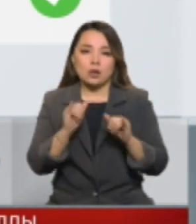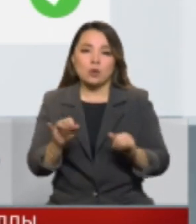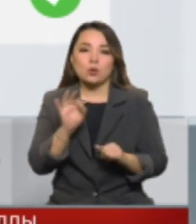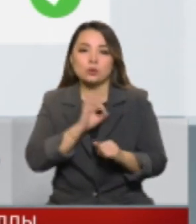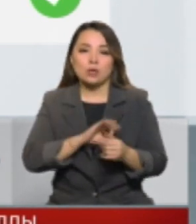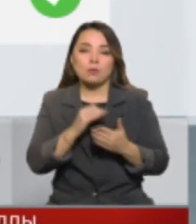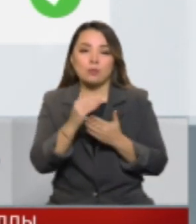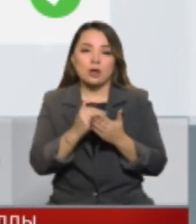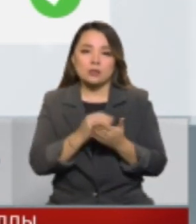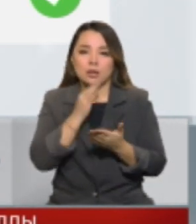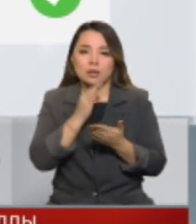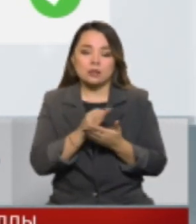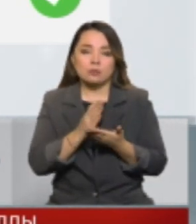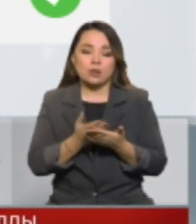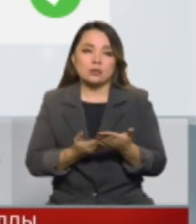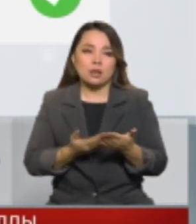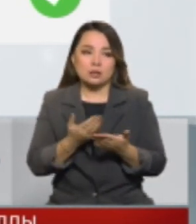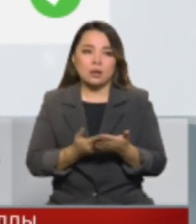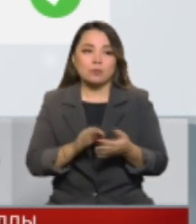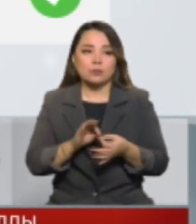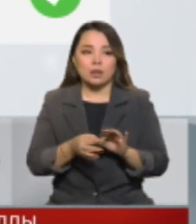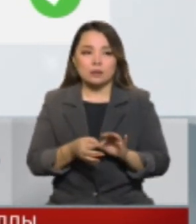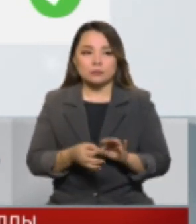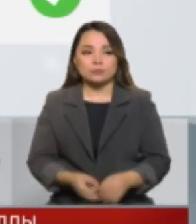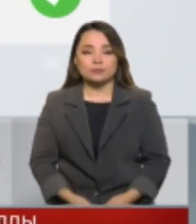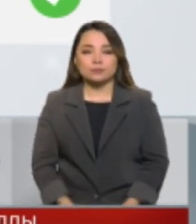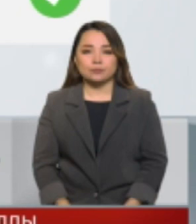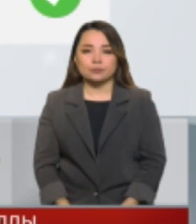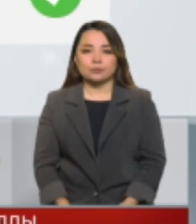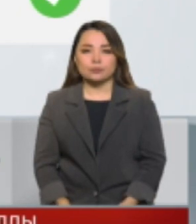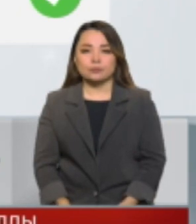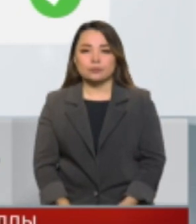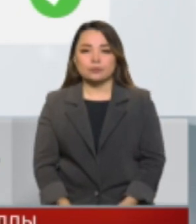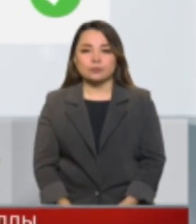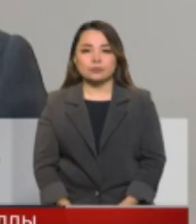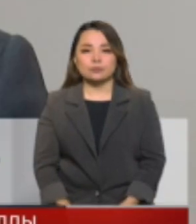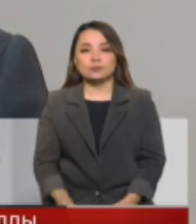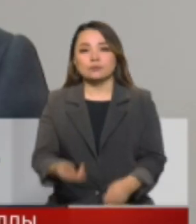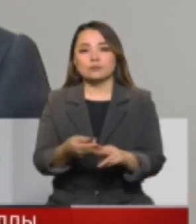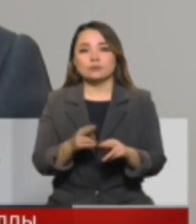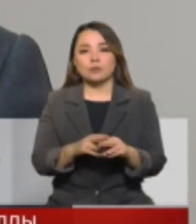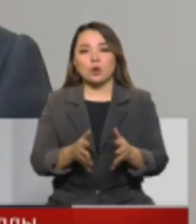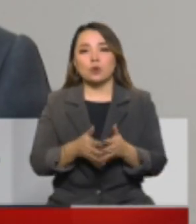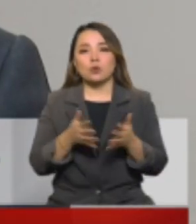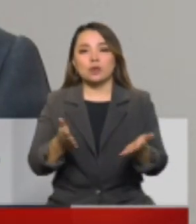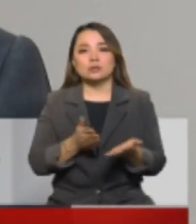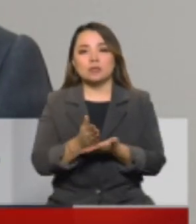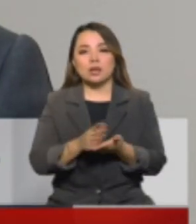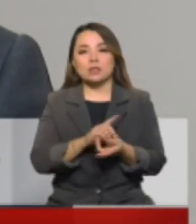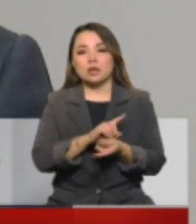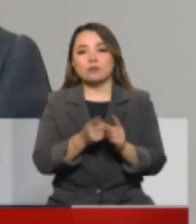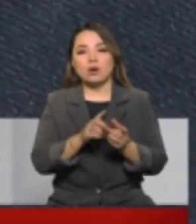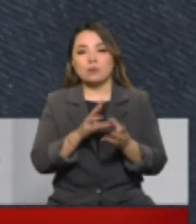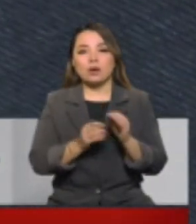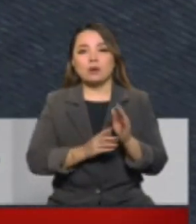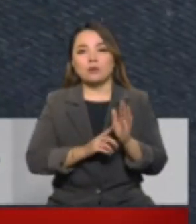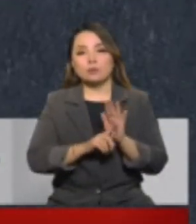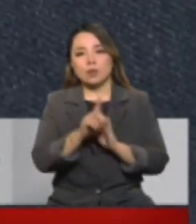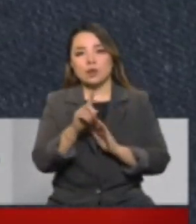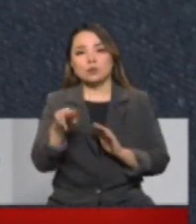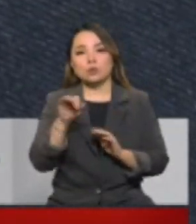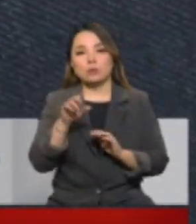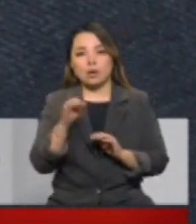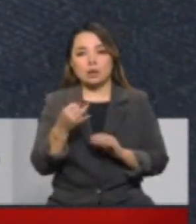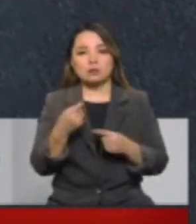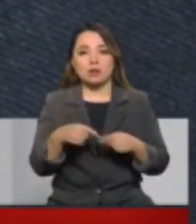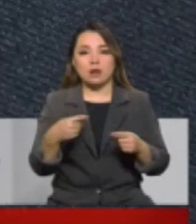ұтымды бағдарлама дейді сарапшы Ермек Тоқтаров. Бұл үлкен саяси реформалардың бастамасы. Дубайда, тағы